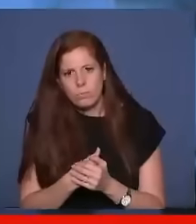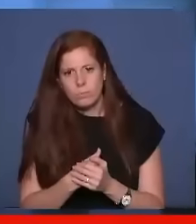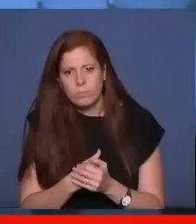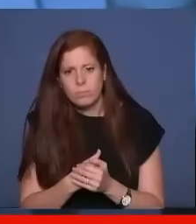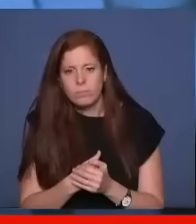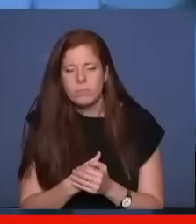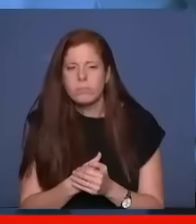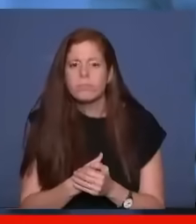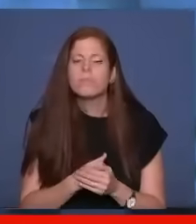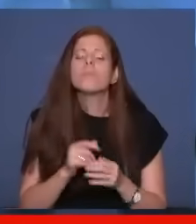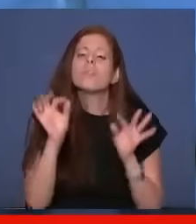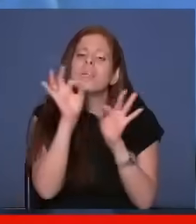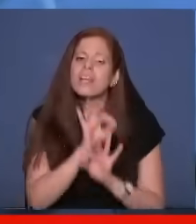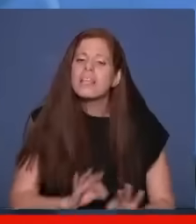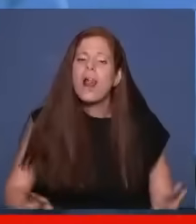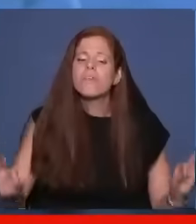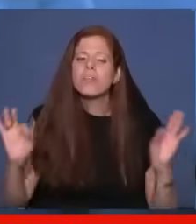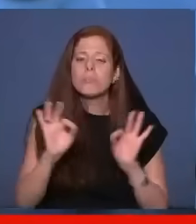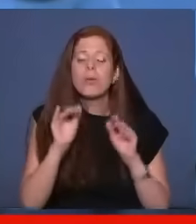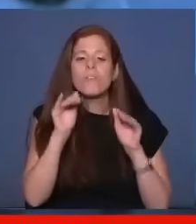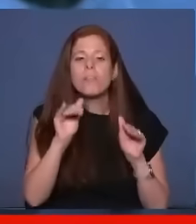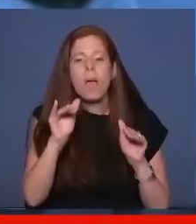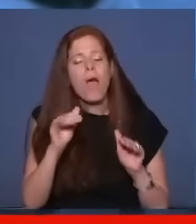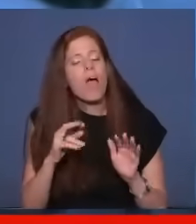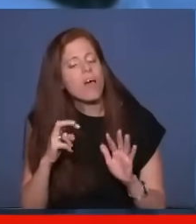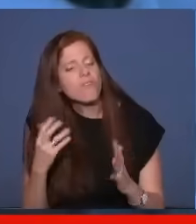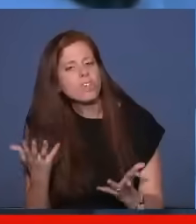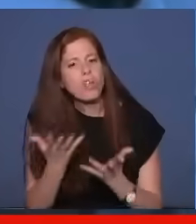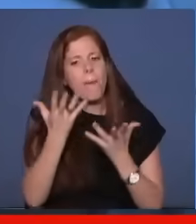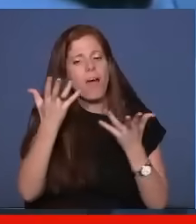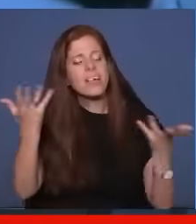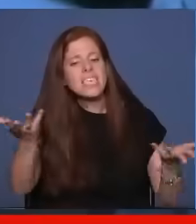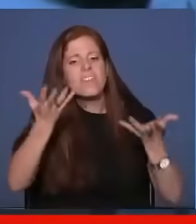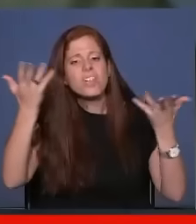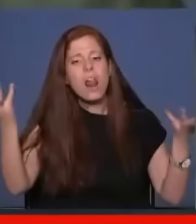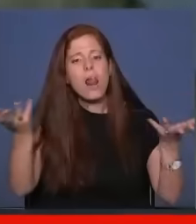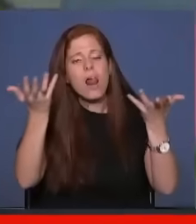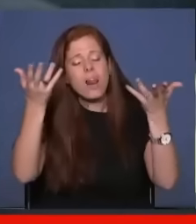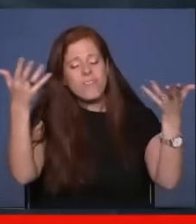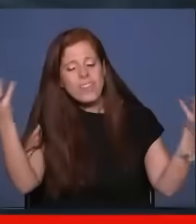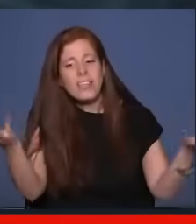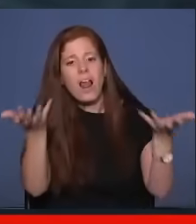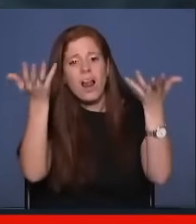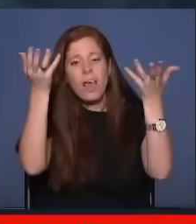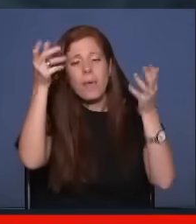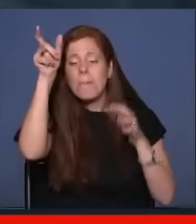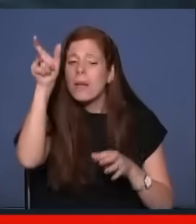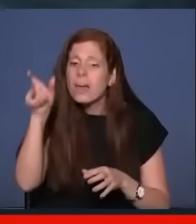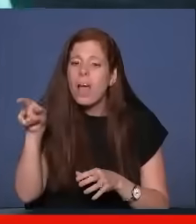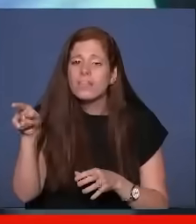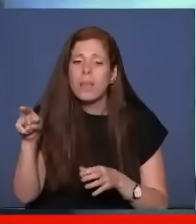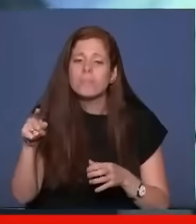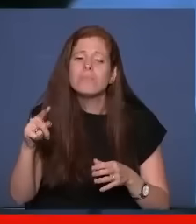התגדל והתקדש, התערך והשתבח, התנשא והתהדר, והתעלה בין האדם.